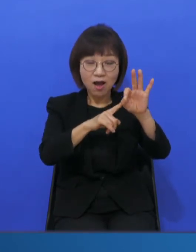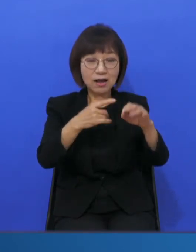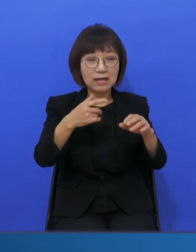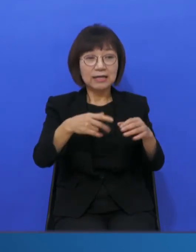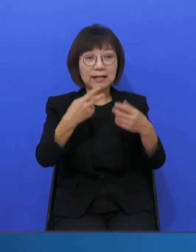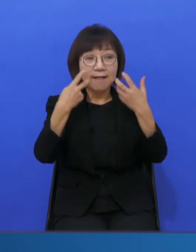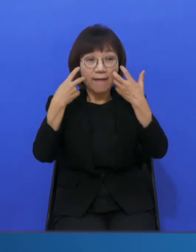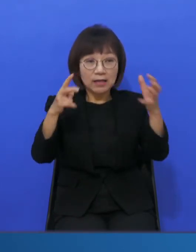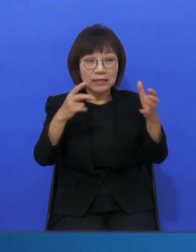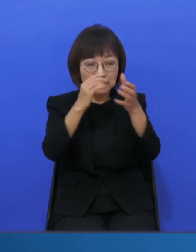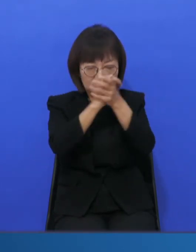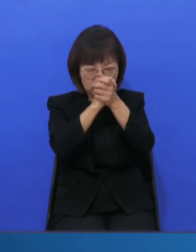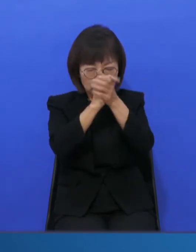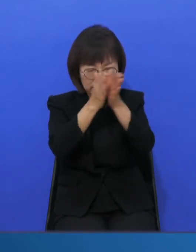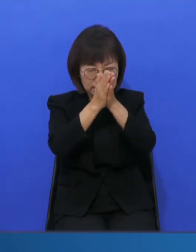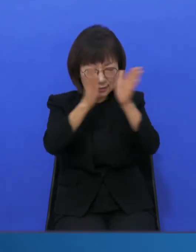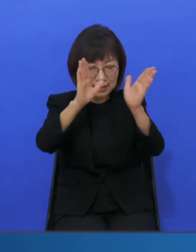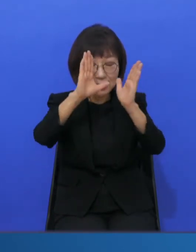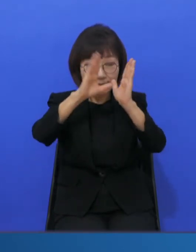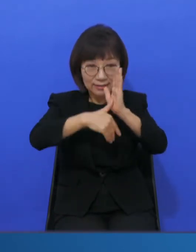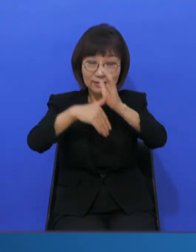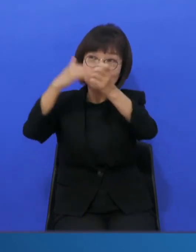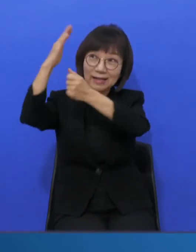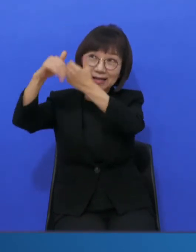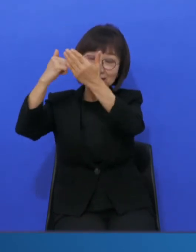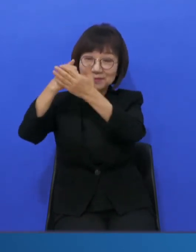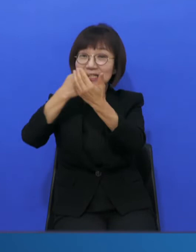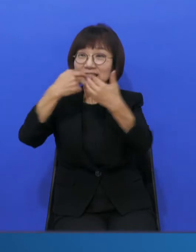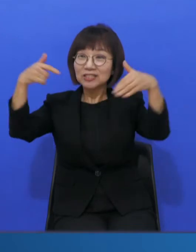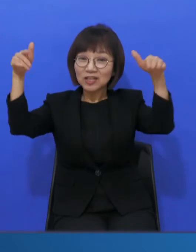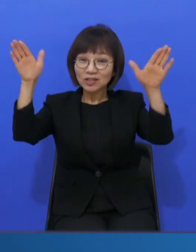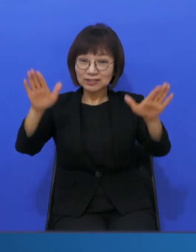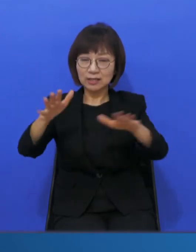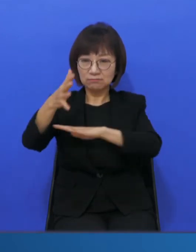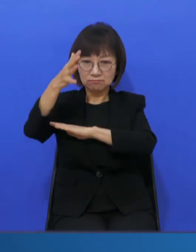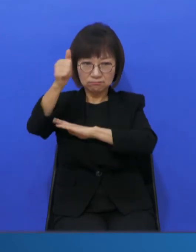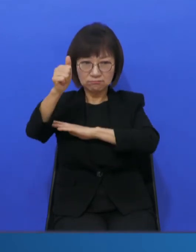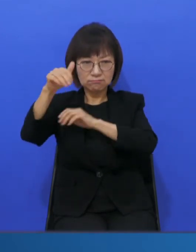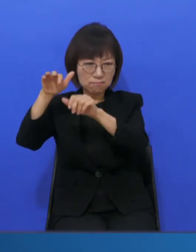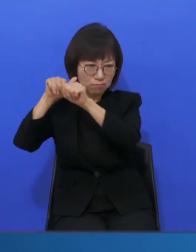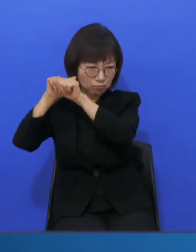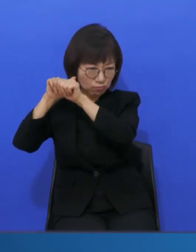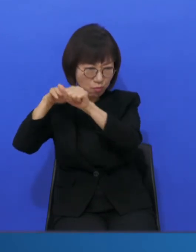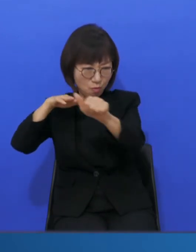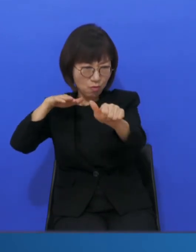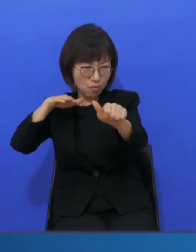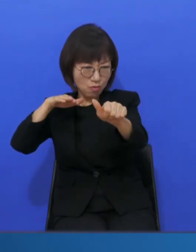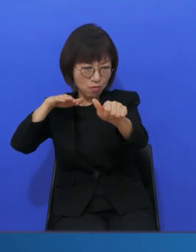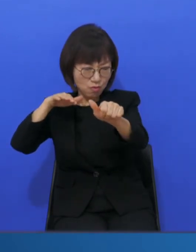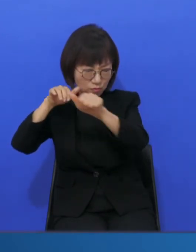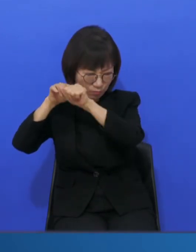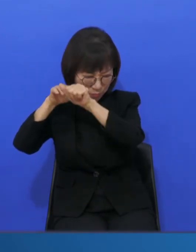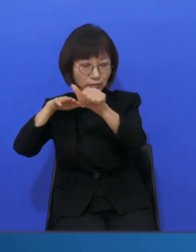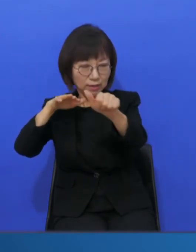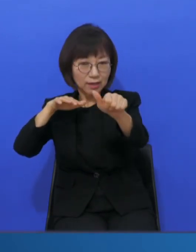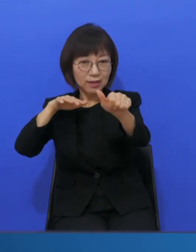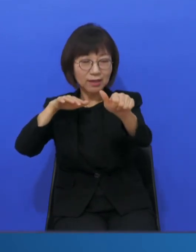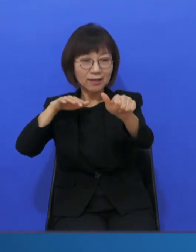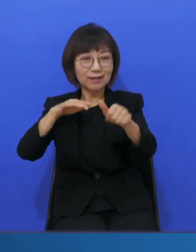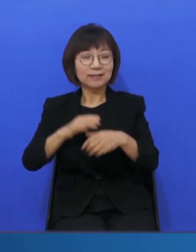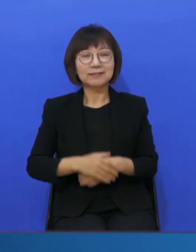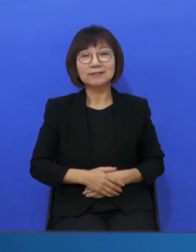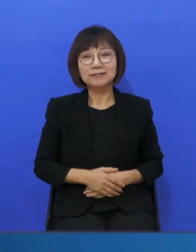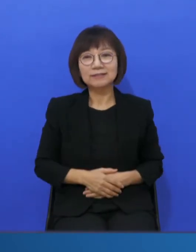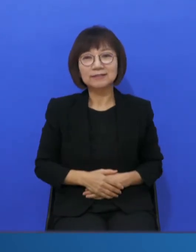이미 누굴 보냈습니까? And then 주의 천사장을 보내서 다니엘이 기도에 역사하기 When 시작했어요. Daniel starts his prayer, God, and from the very